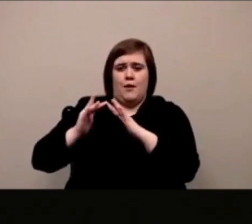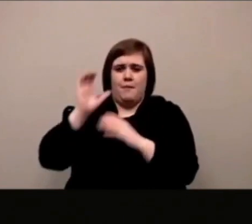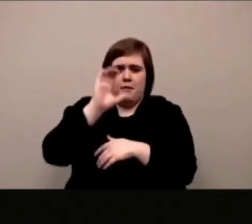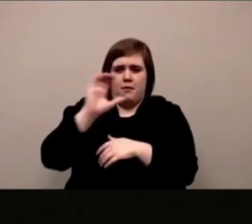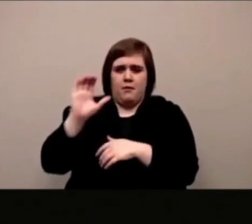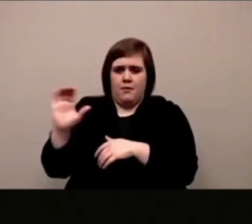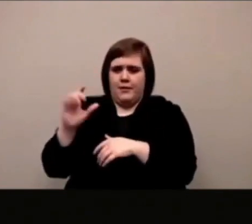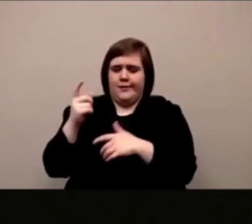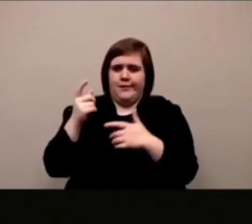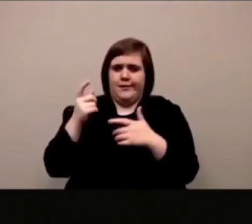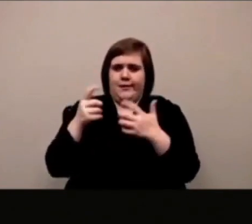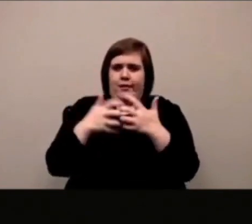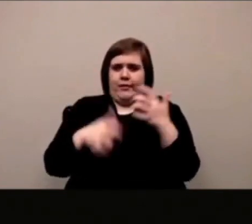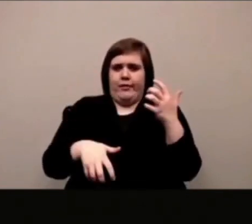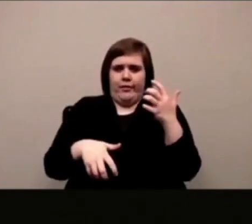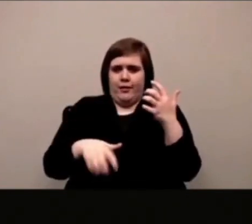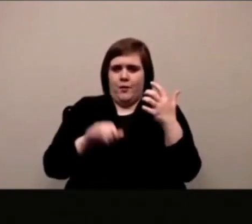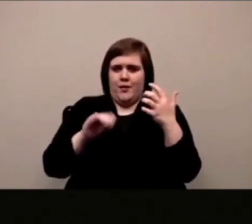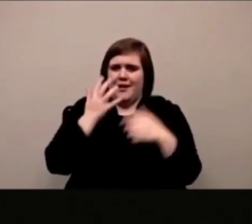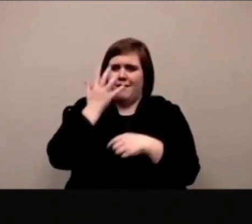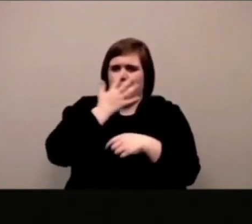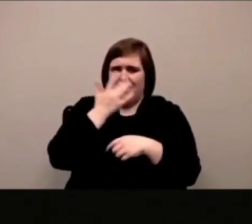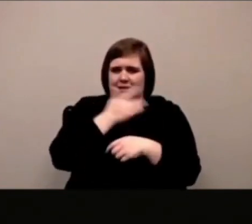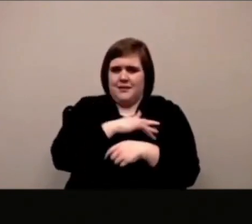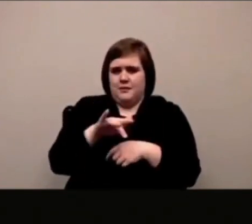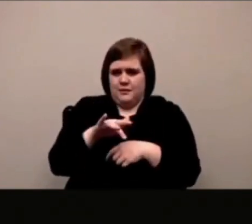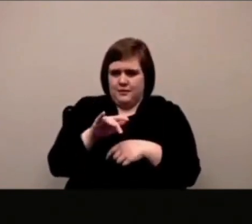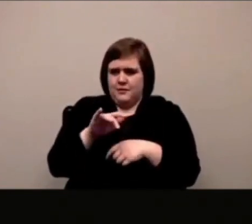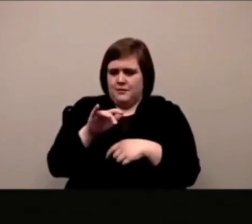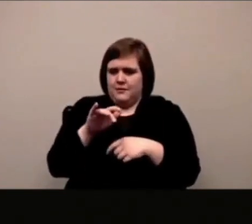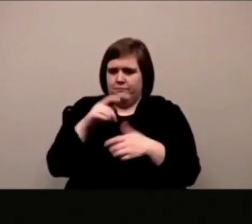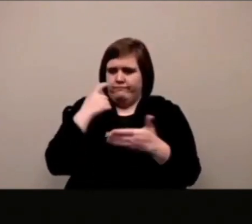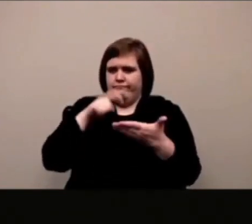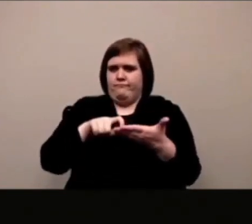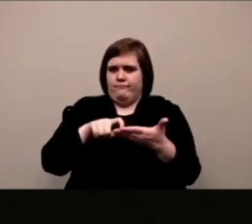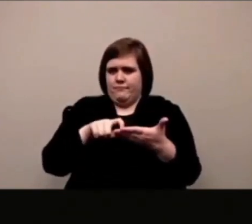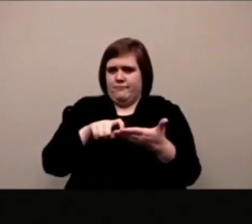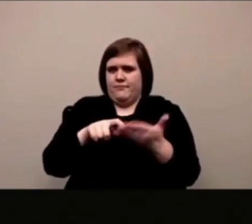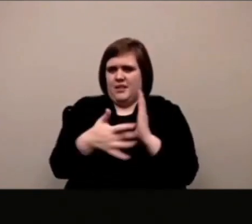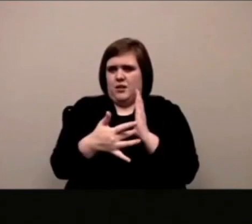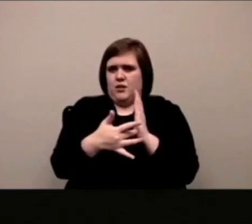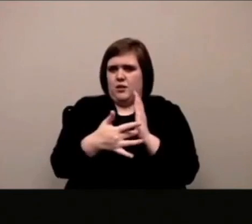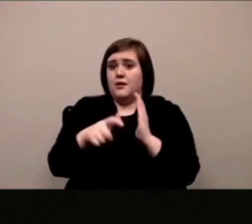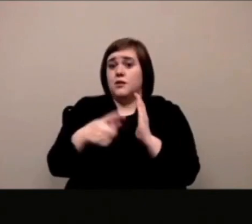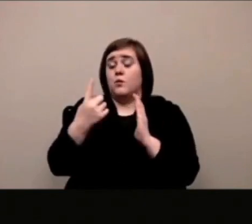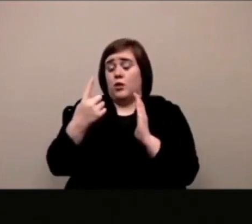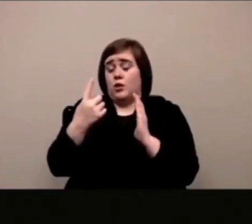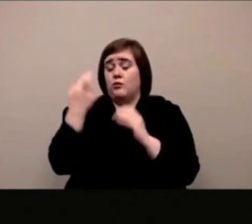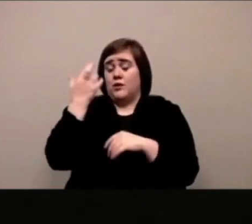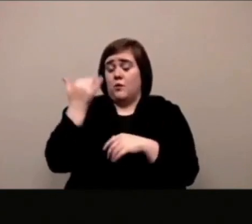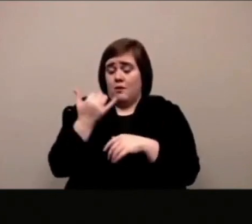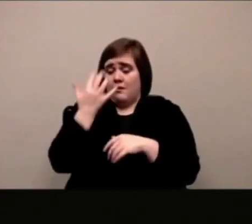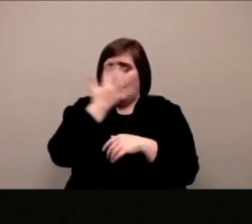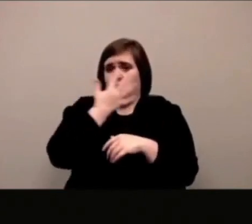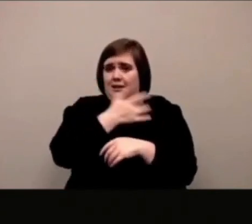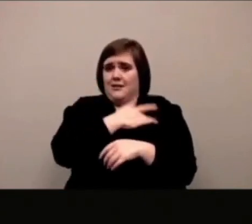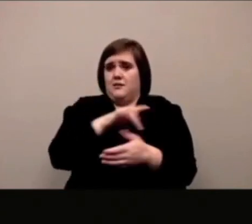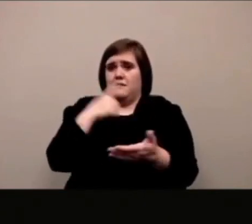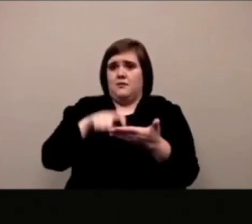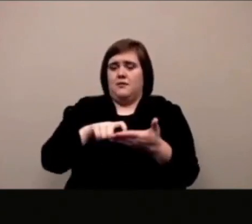あのまだダウンロードをしているということでエクステンションのことなんですけれどもあの